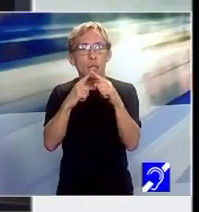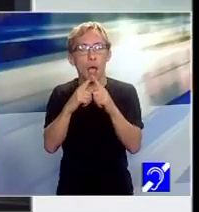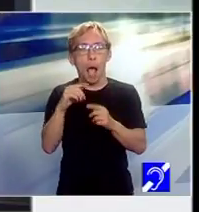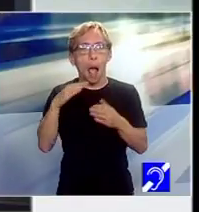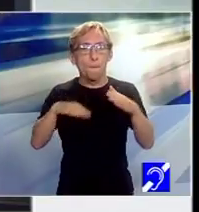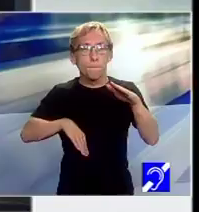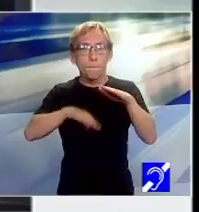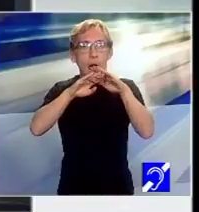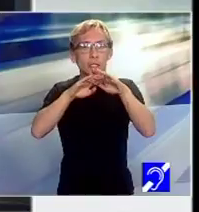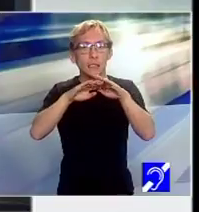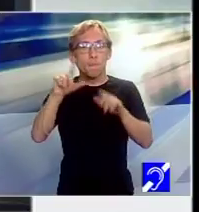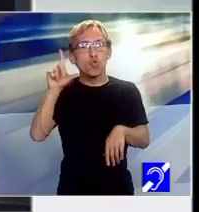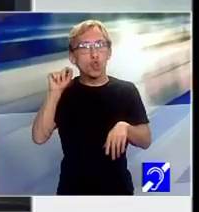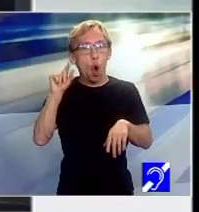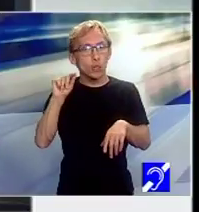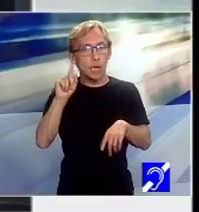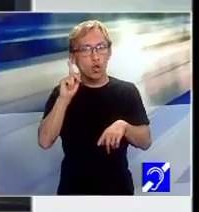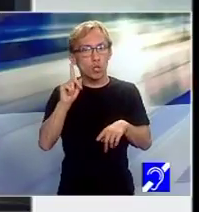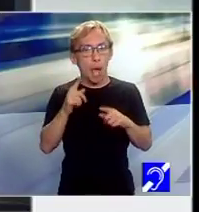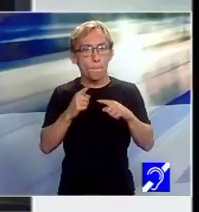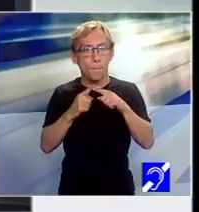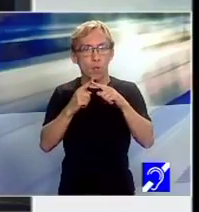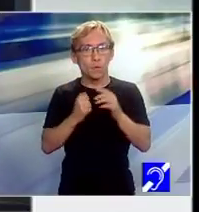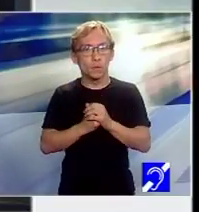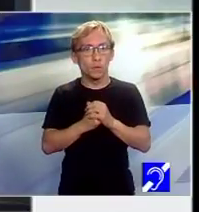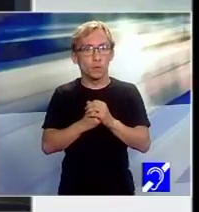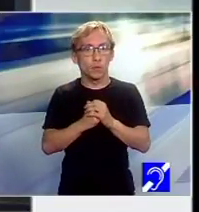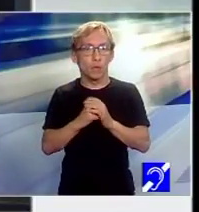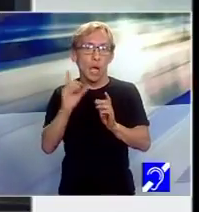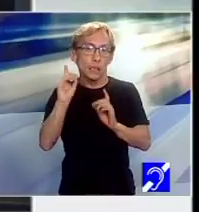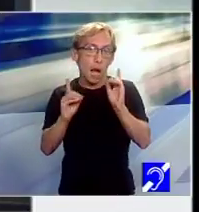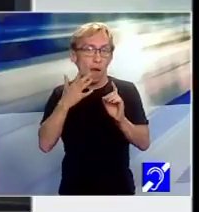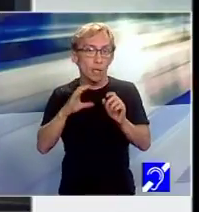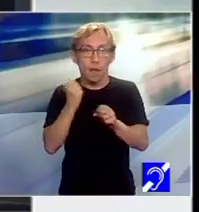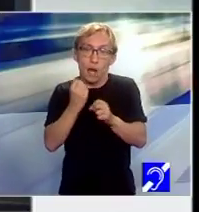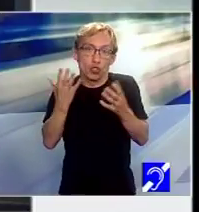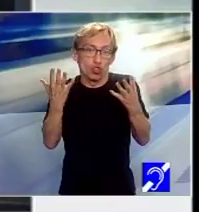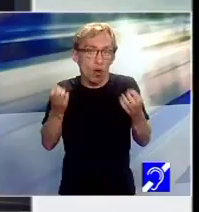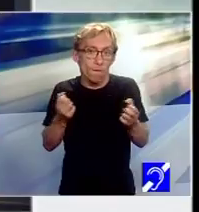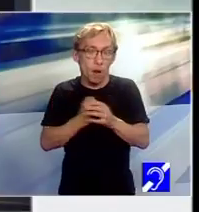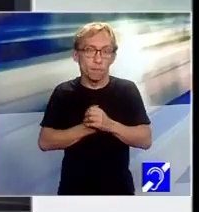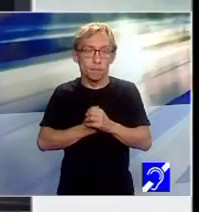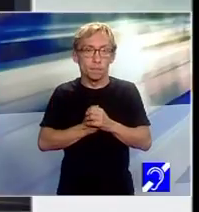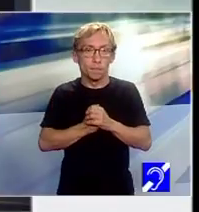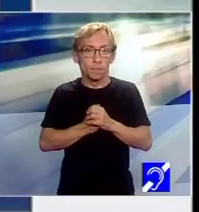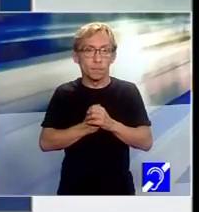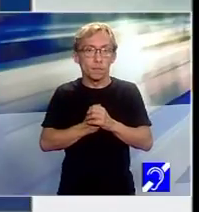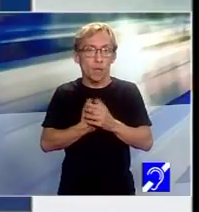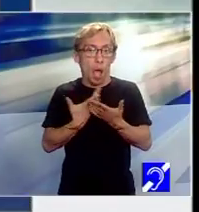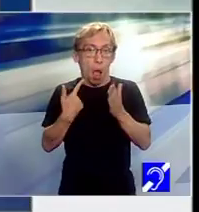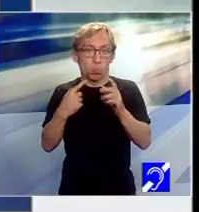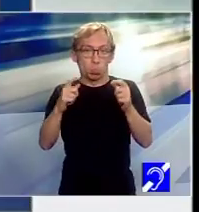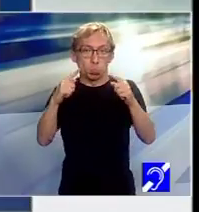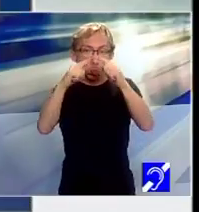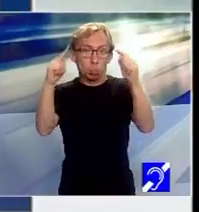altfel să uită pe lista ta și spune că totuși vrei să faci ceva. Bun. Din imagine arată bine spitalul.